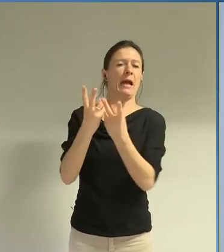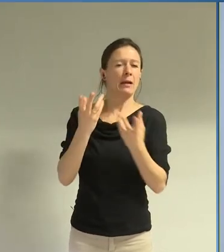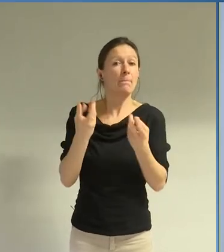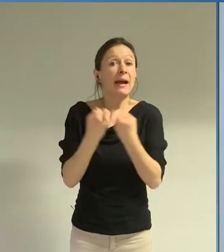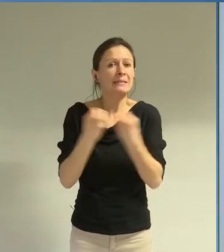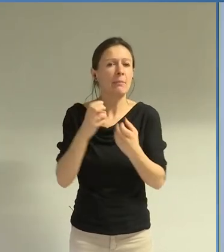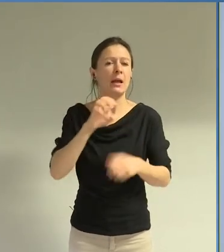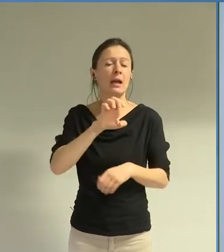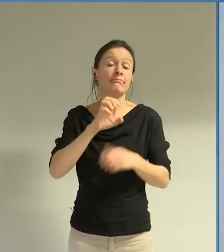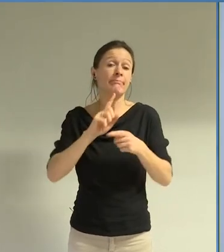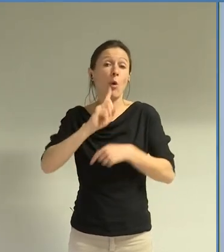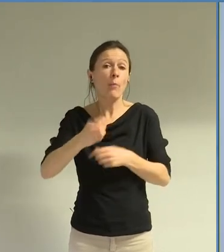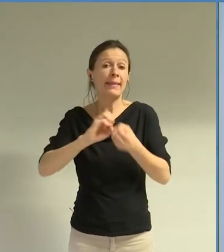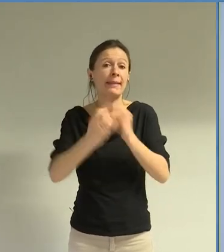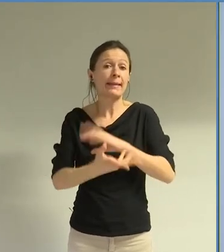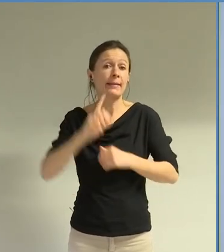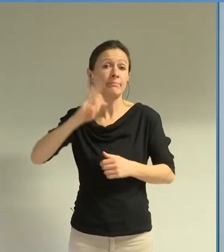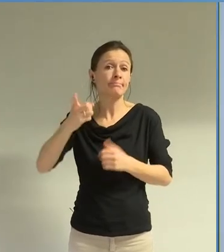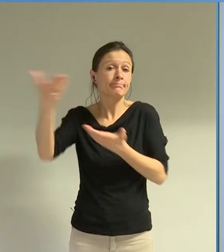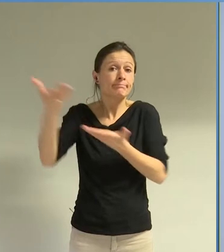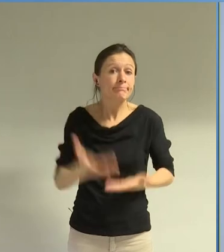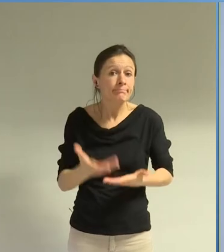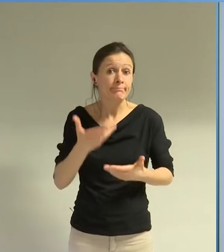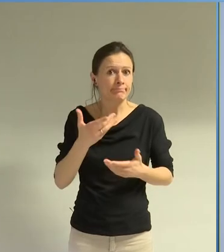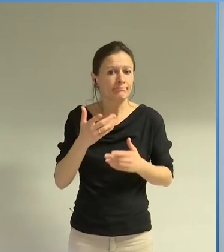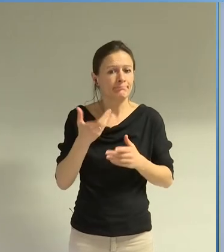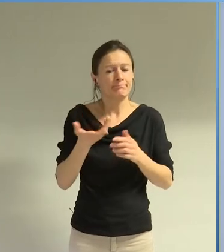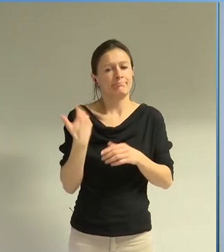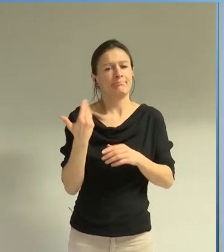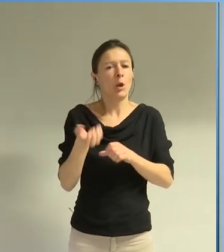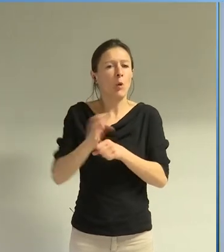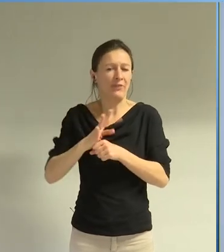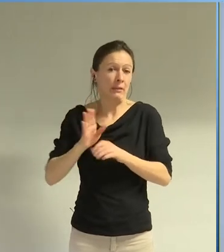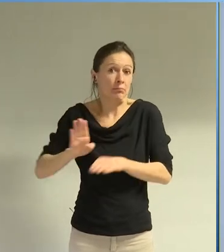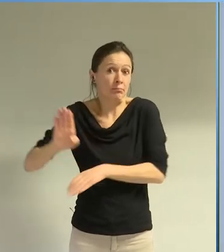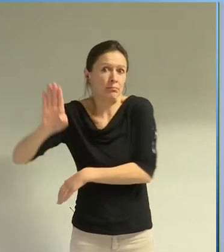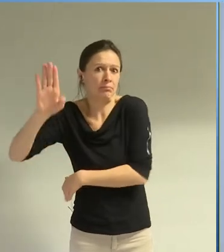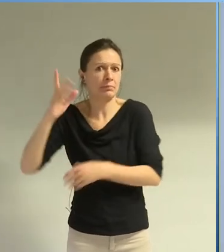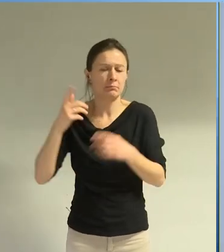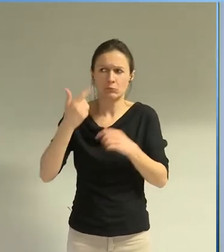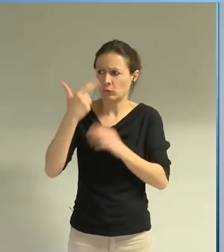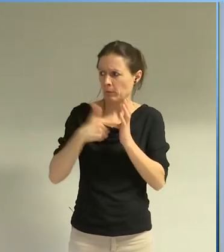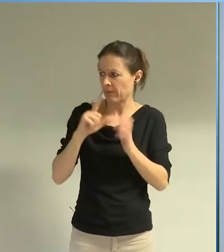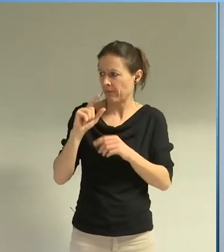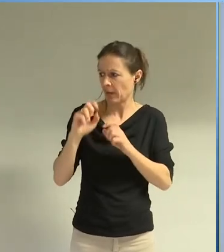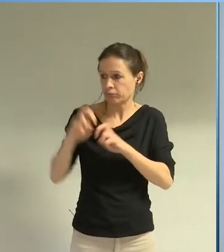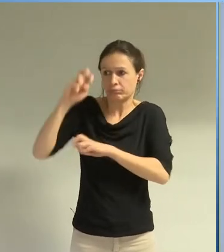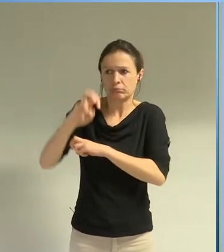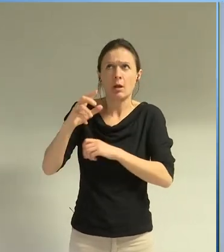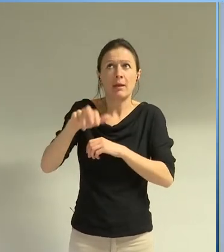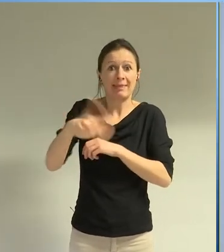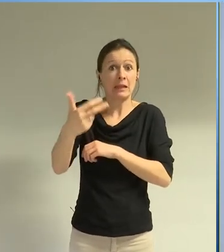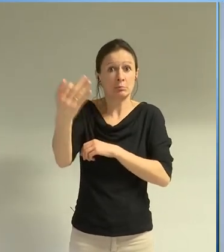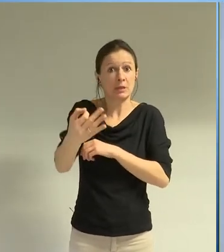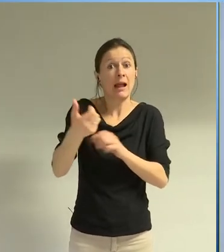se sont renforcés dans la crise qu vide avec un sceau des achats en ligne en 2020 on dépasse maintenant 13% là on était autour de